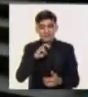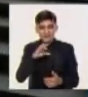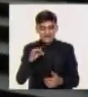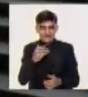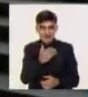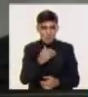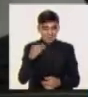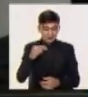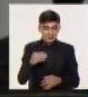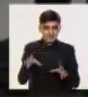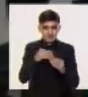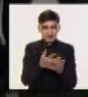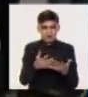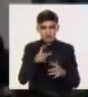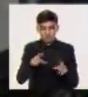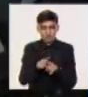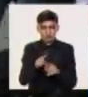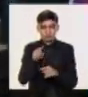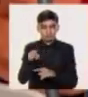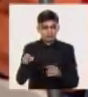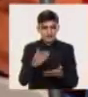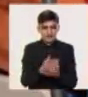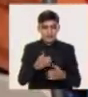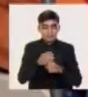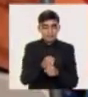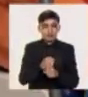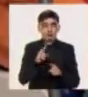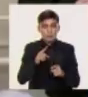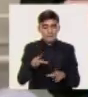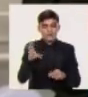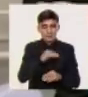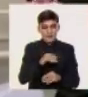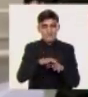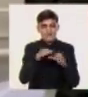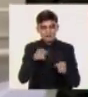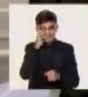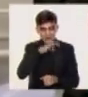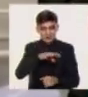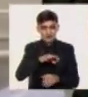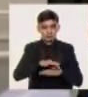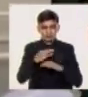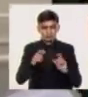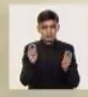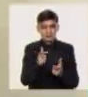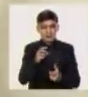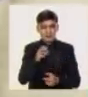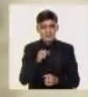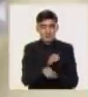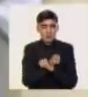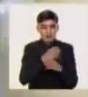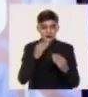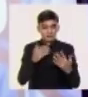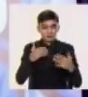нескольких сотрудников. Чтобы замедлить темпы распространения инфекции, власти этой страны решили объявить строгий карантин, но в выходные